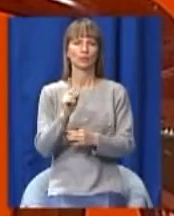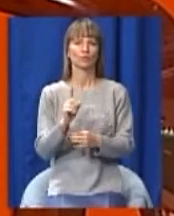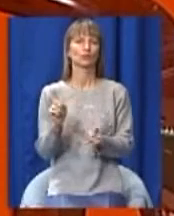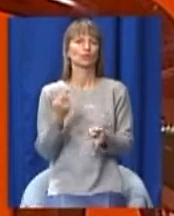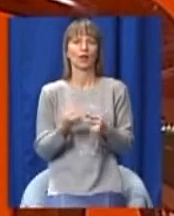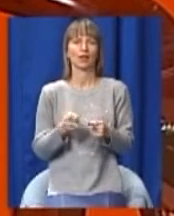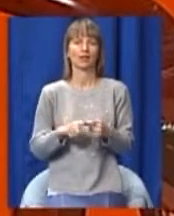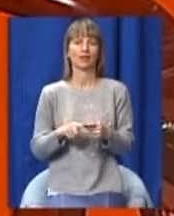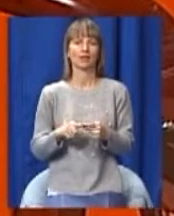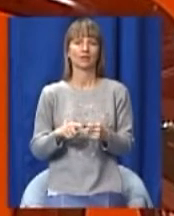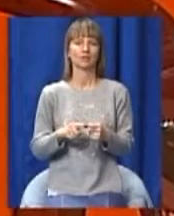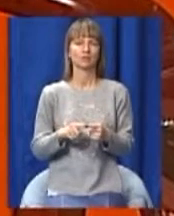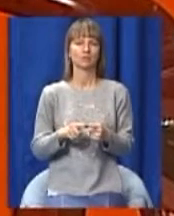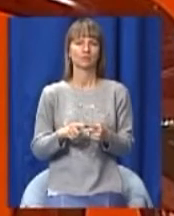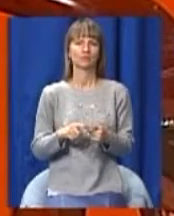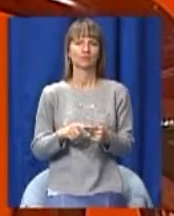це таке?